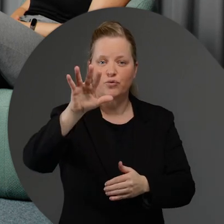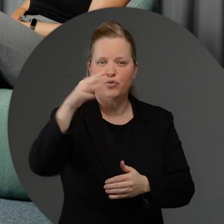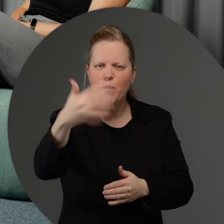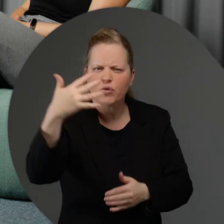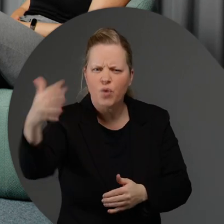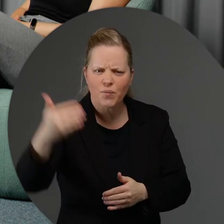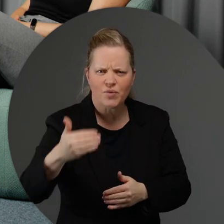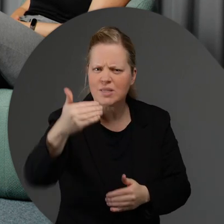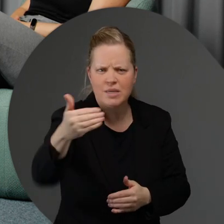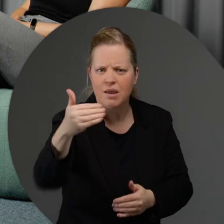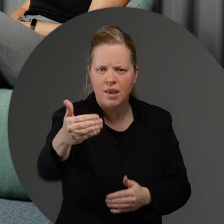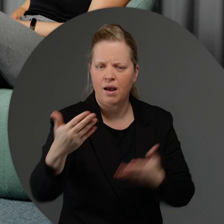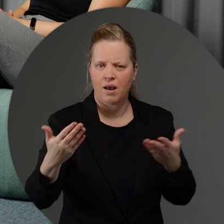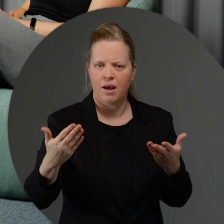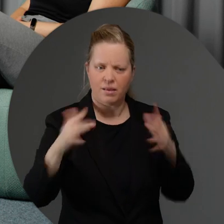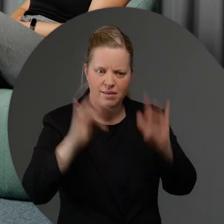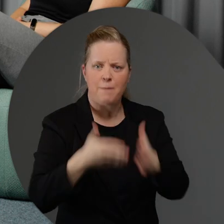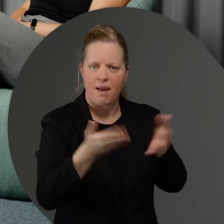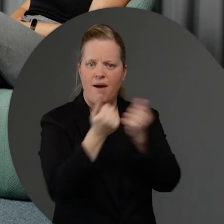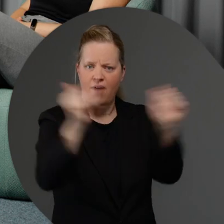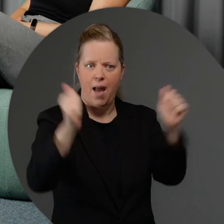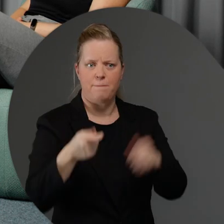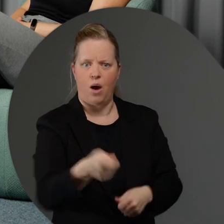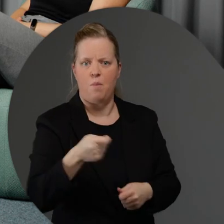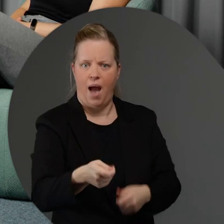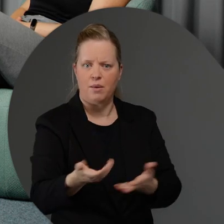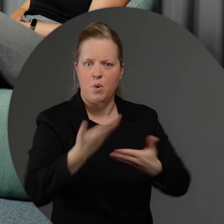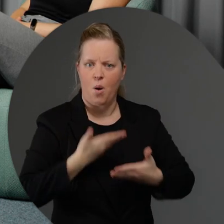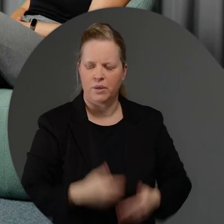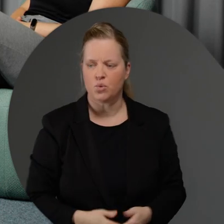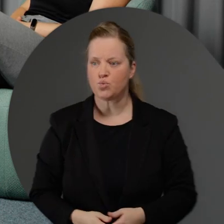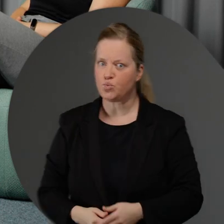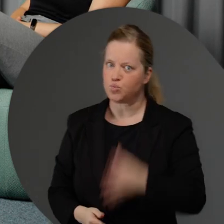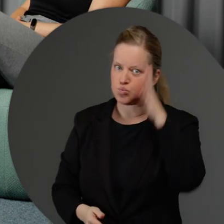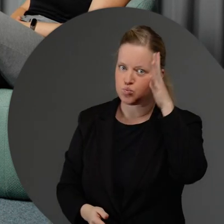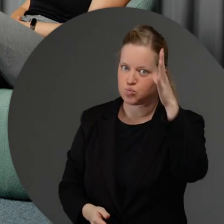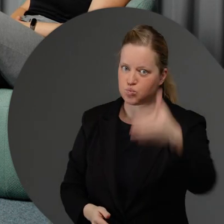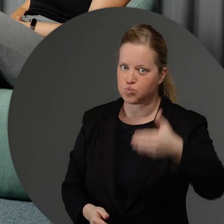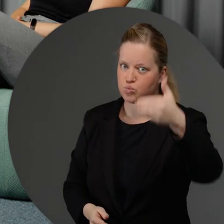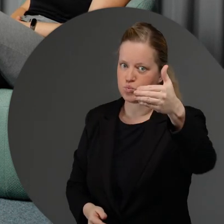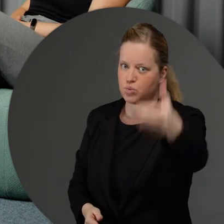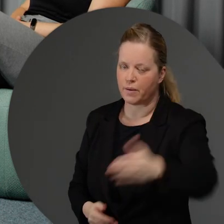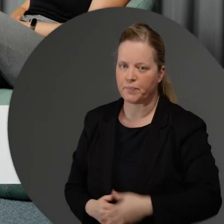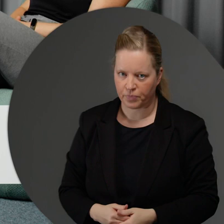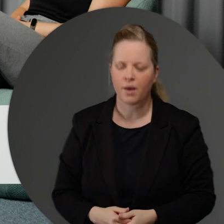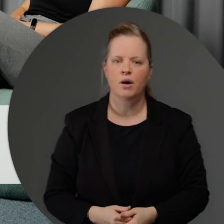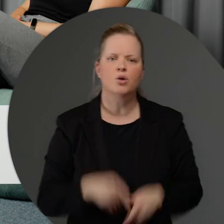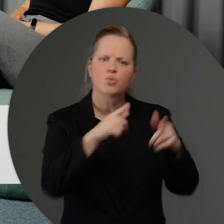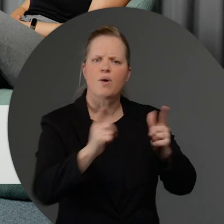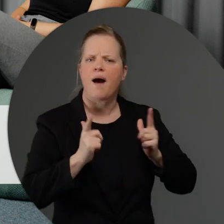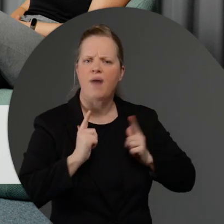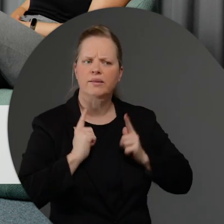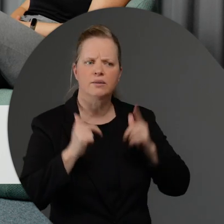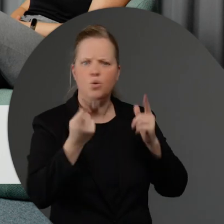dann 2055 oder sowas, ja, haben wir dann barrierefreie Bankomaten. Das ist noch ziemlich lange. Aber